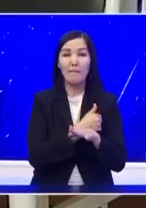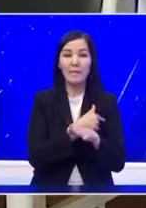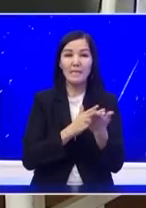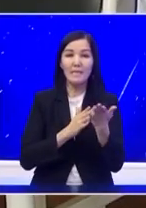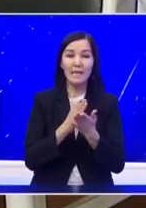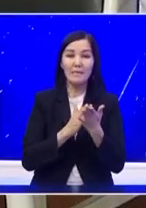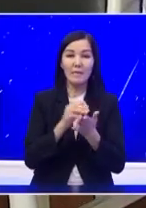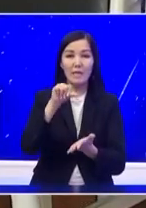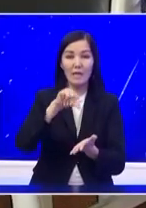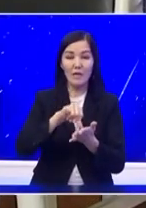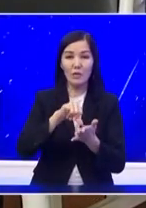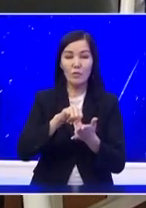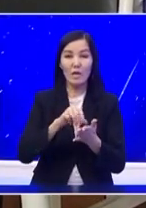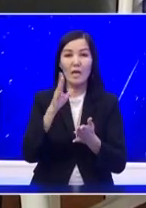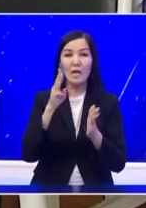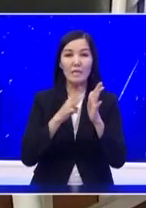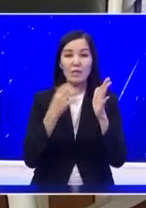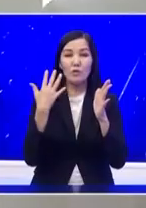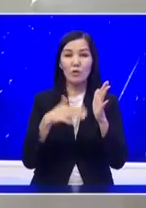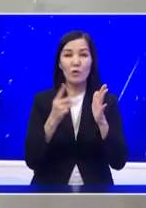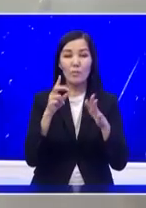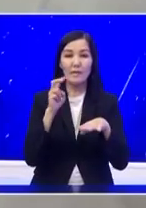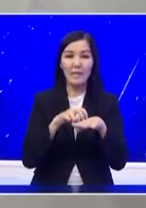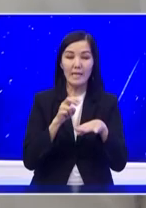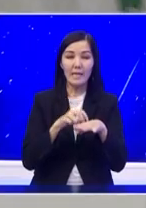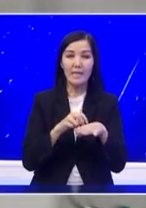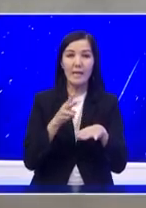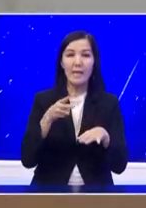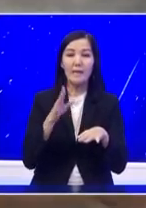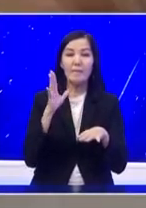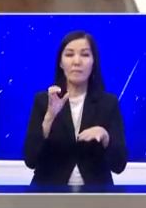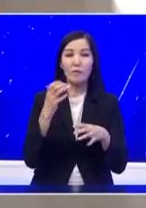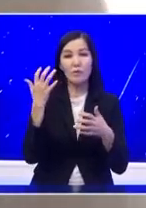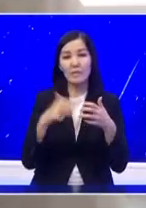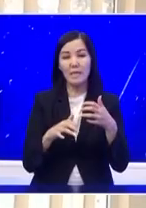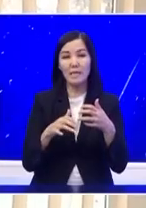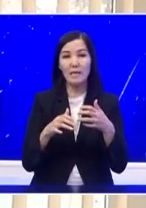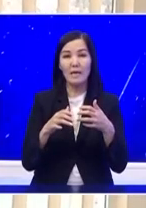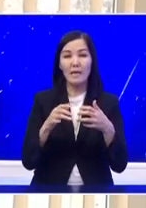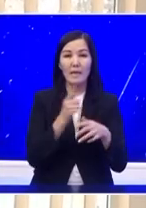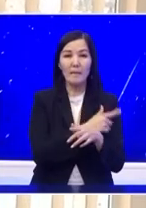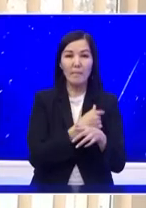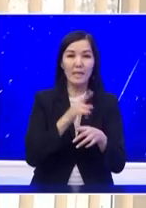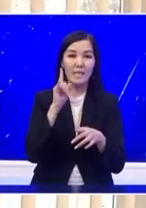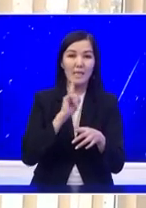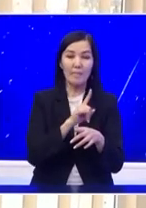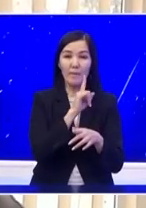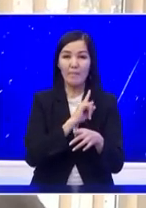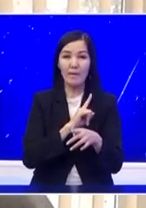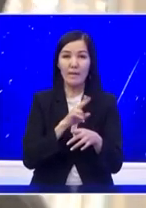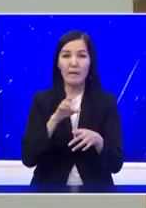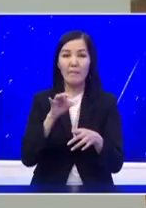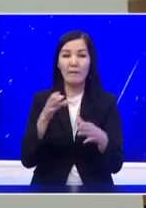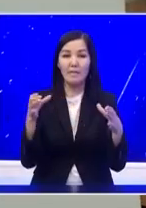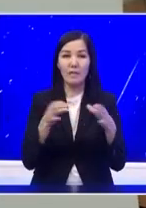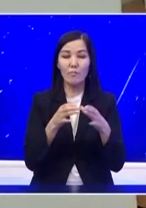қызметкері күресуде. Оның 851-і дәрігер, 2514-і орта және кіші медициналық персонал. Провизорлық бөлімде